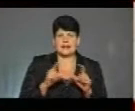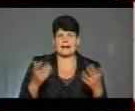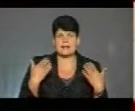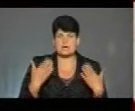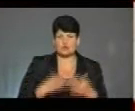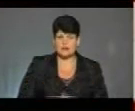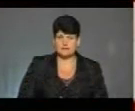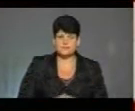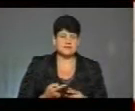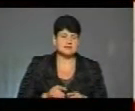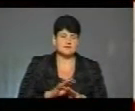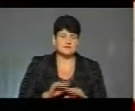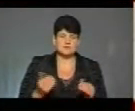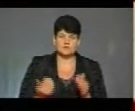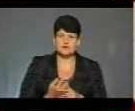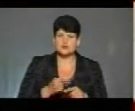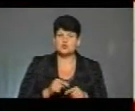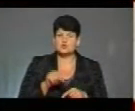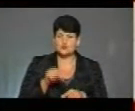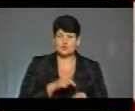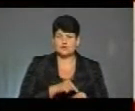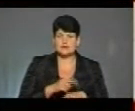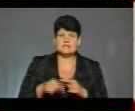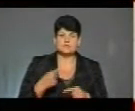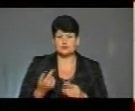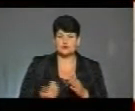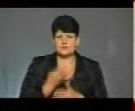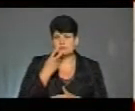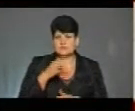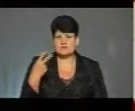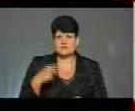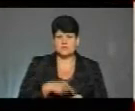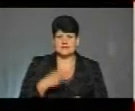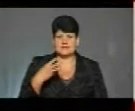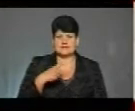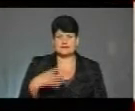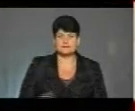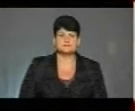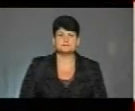Це вся інформація на цю годину. Наступний випуск дивіться о 20:30.